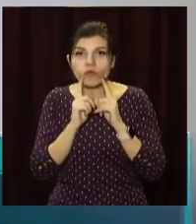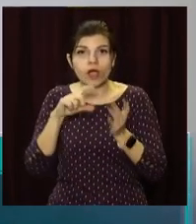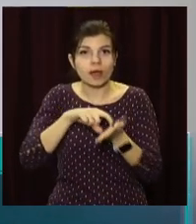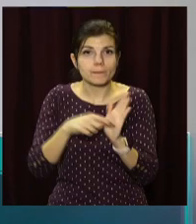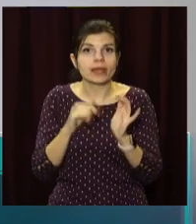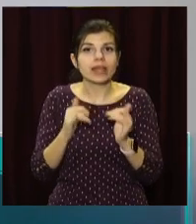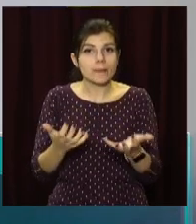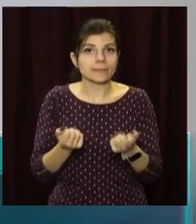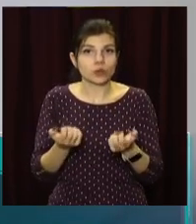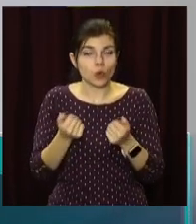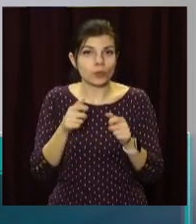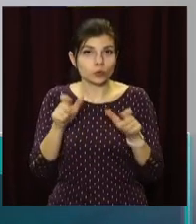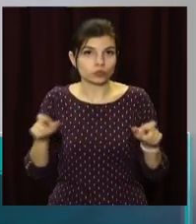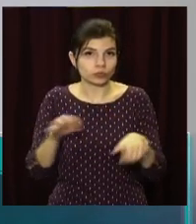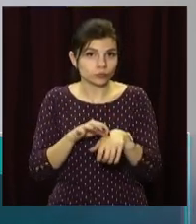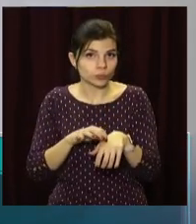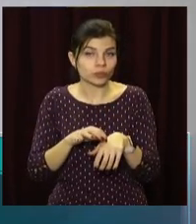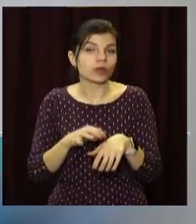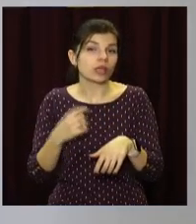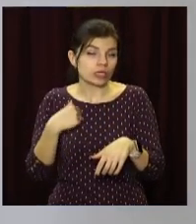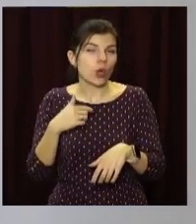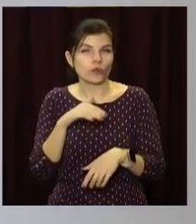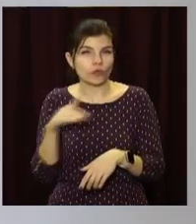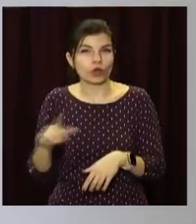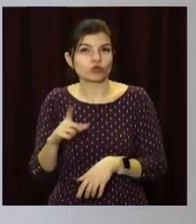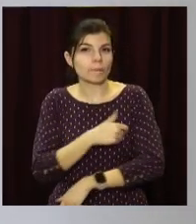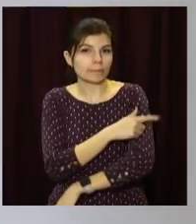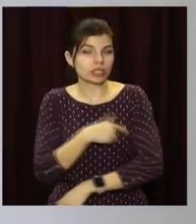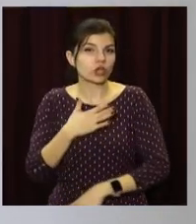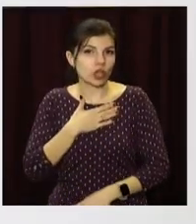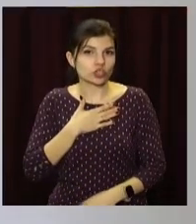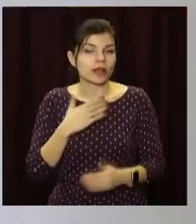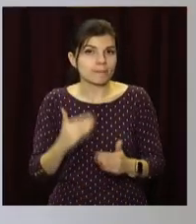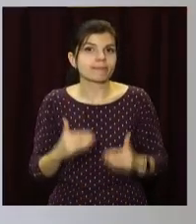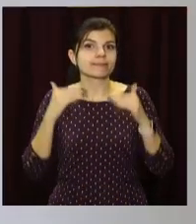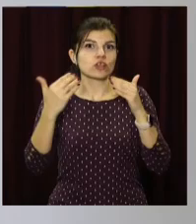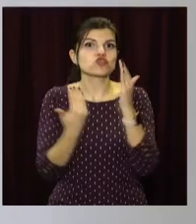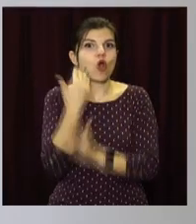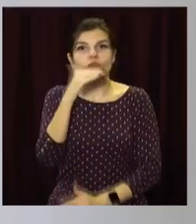лікаря, воно буде мати всю необхідну діагностичну базу. Крім